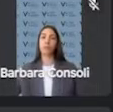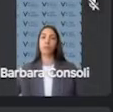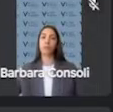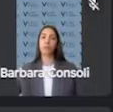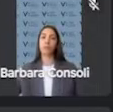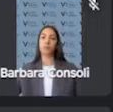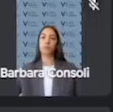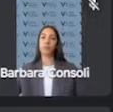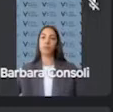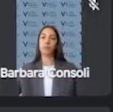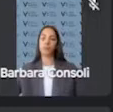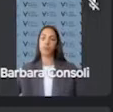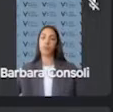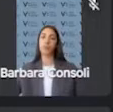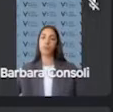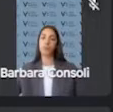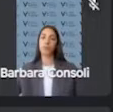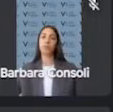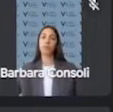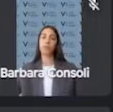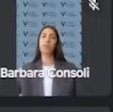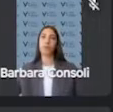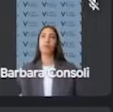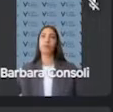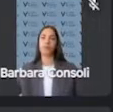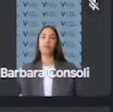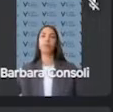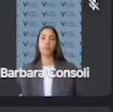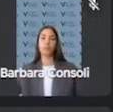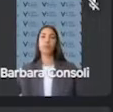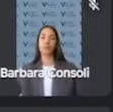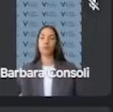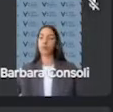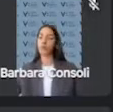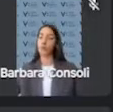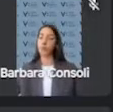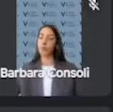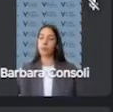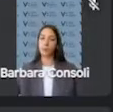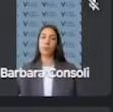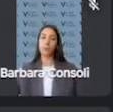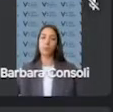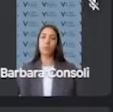ha una sua importanza, ma non determinante.